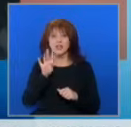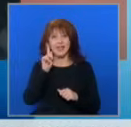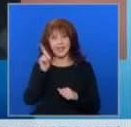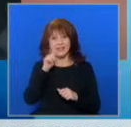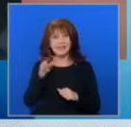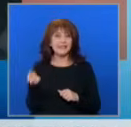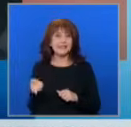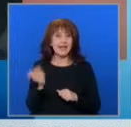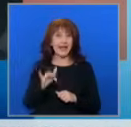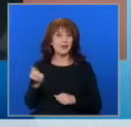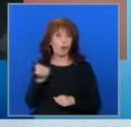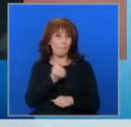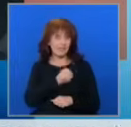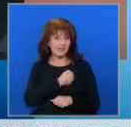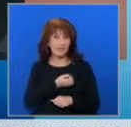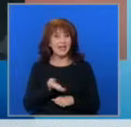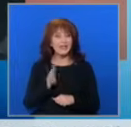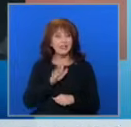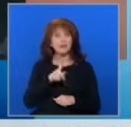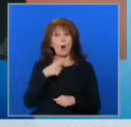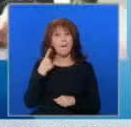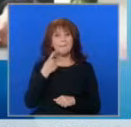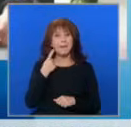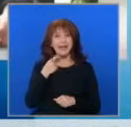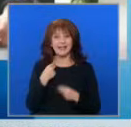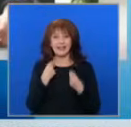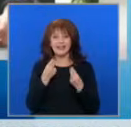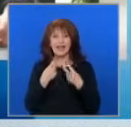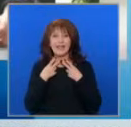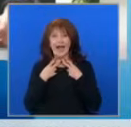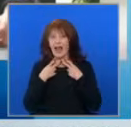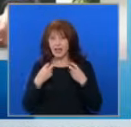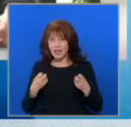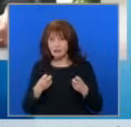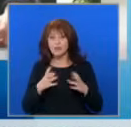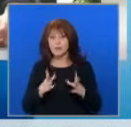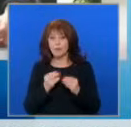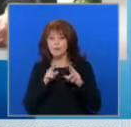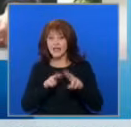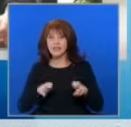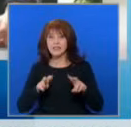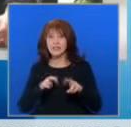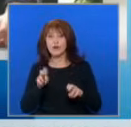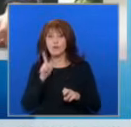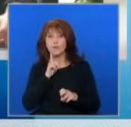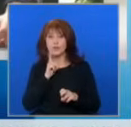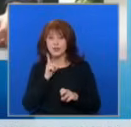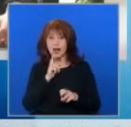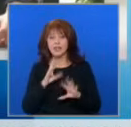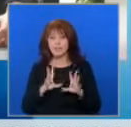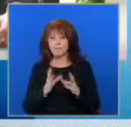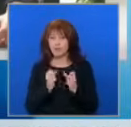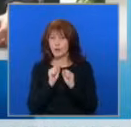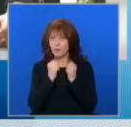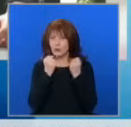след убийството. Чак след като майката на Митко даде гласност, започна издирването на момчето. Започнаха и серия от протести,